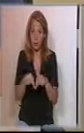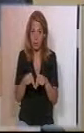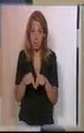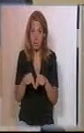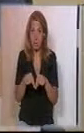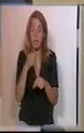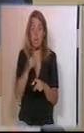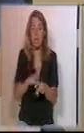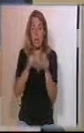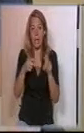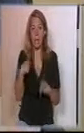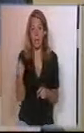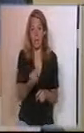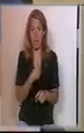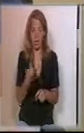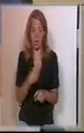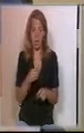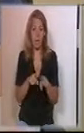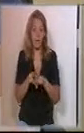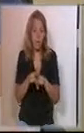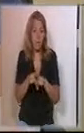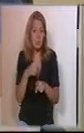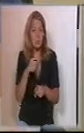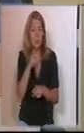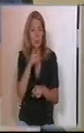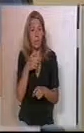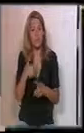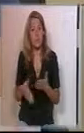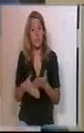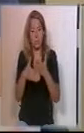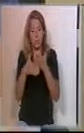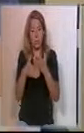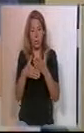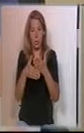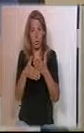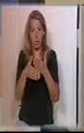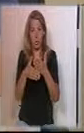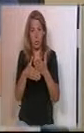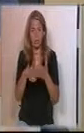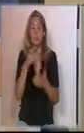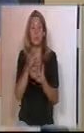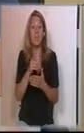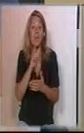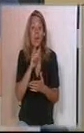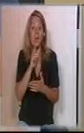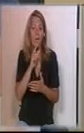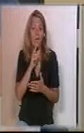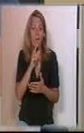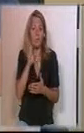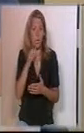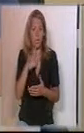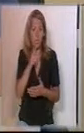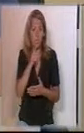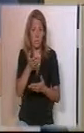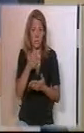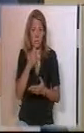mi ginekolozi ćemo biti srećni što to može da se desi u našoj zemlji. O manama za surogat majčinstvo nismo kompetentni